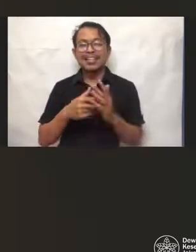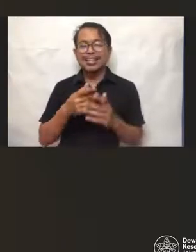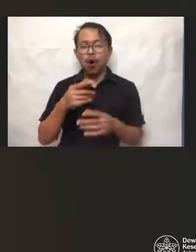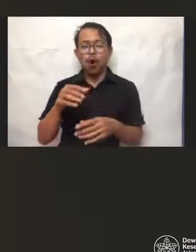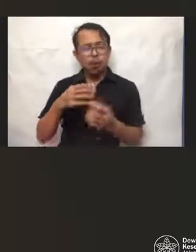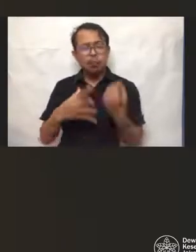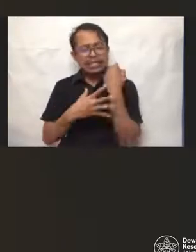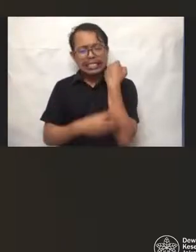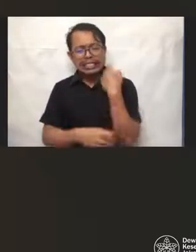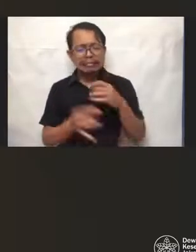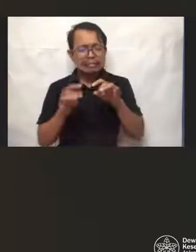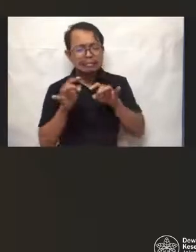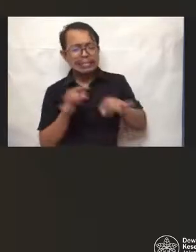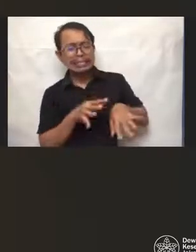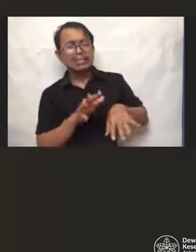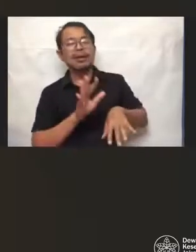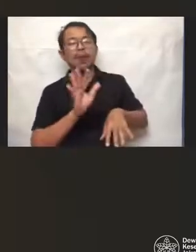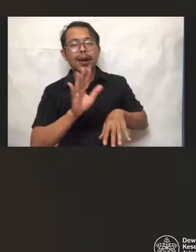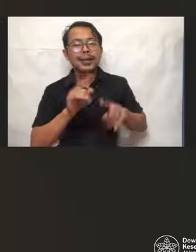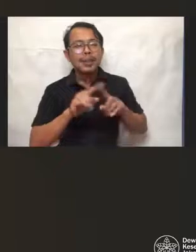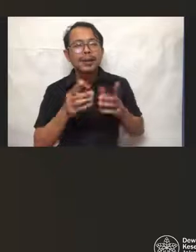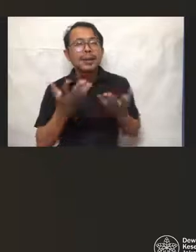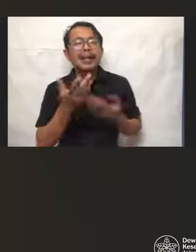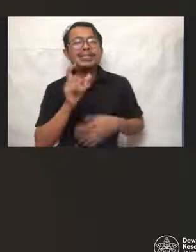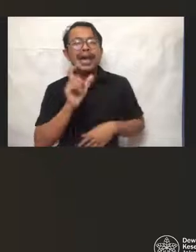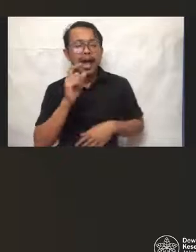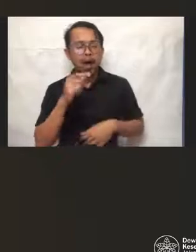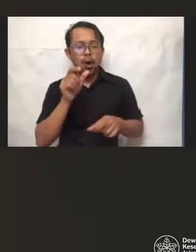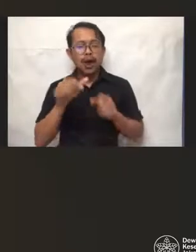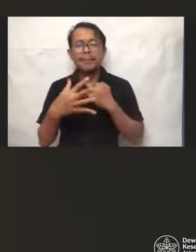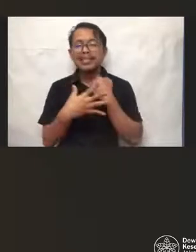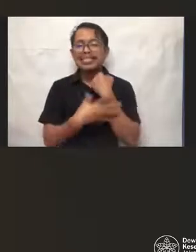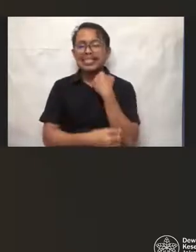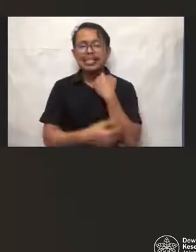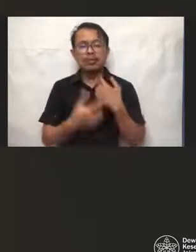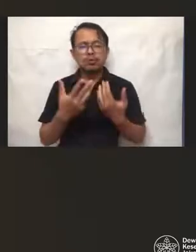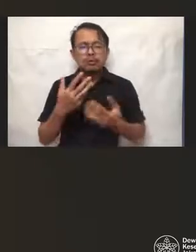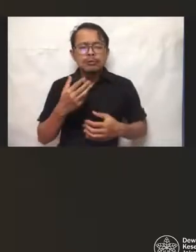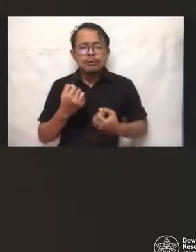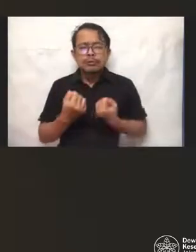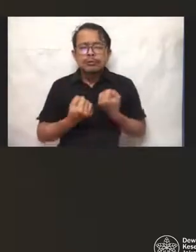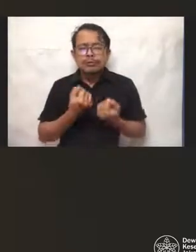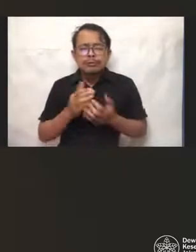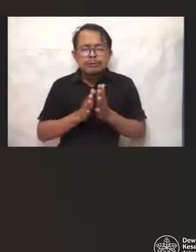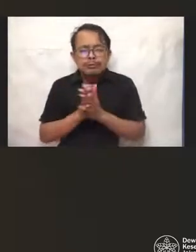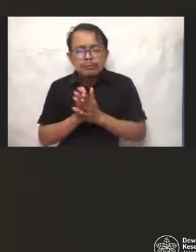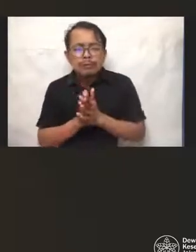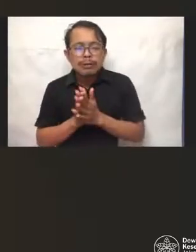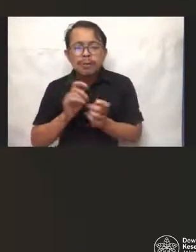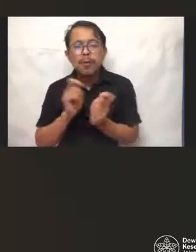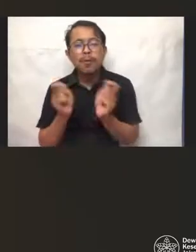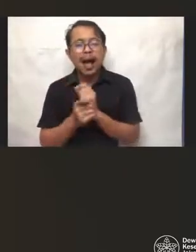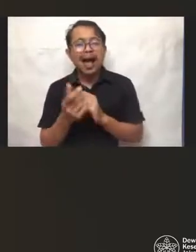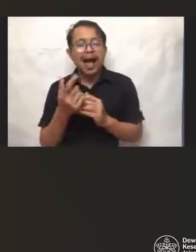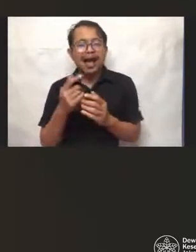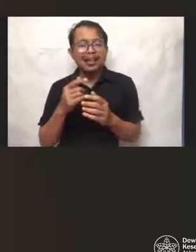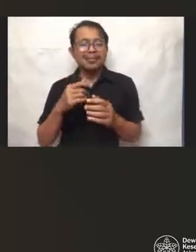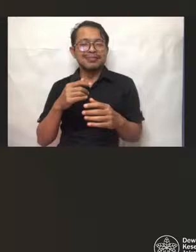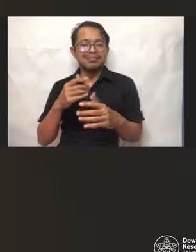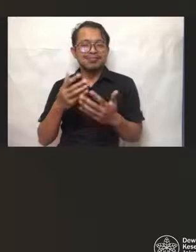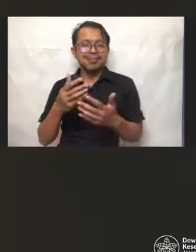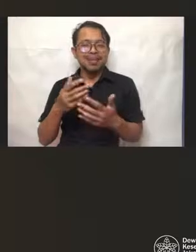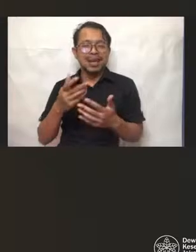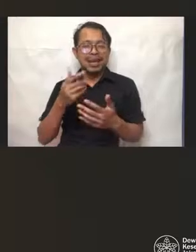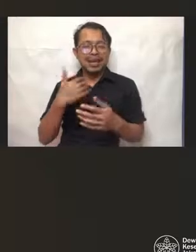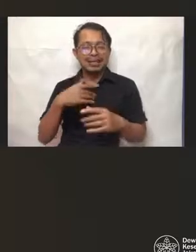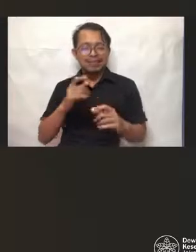itu harus termotivasi untuk beyond-nya, untuk memperbaiki status sosialnya, untuk bisa menjadi, karena bagaimanapun juga ya dulu